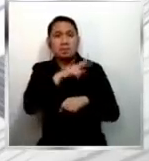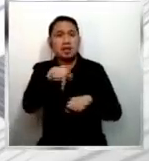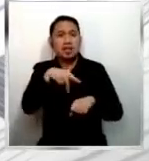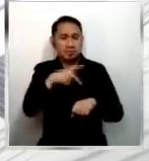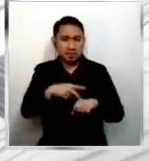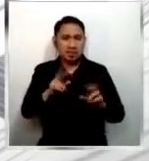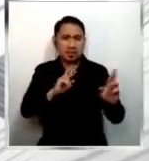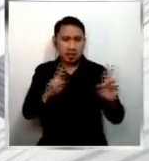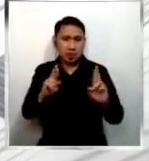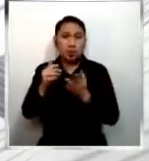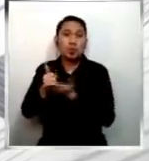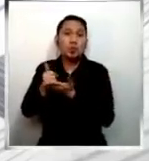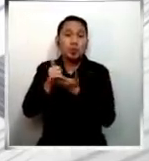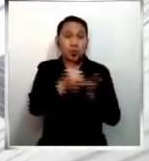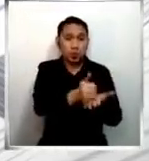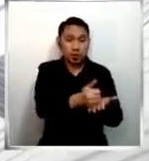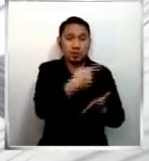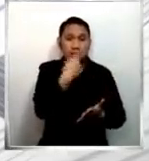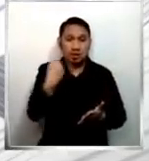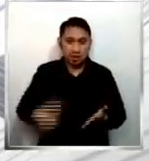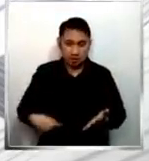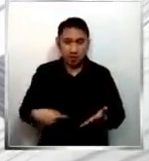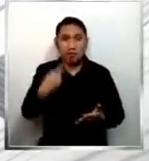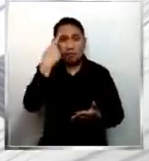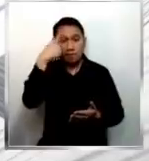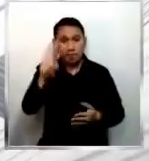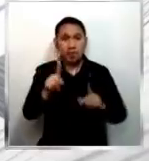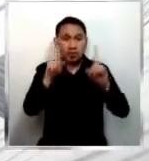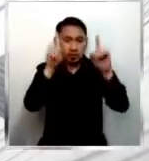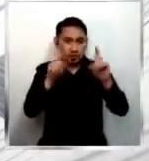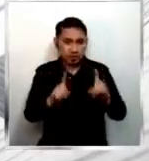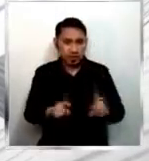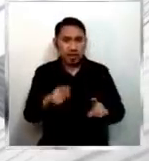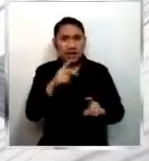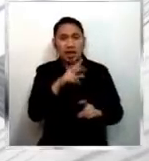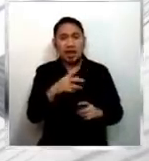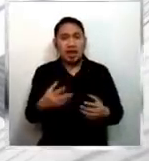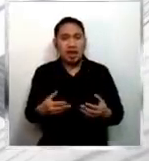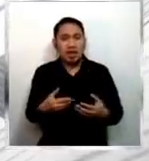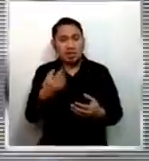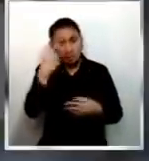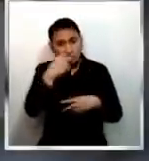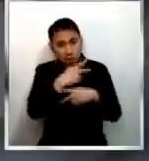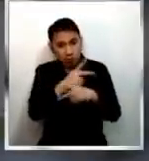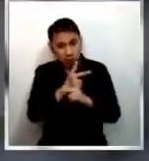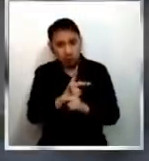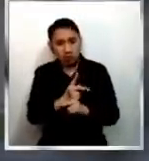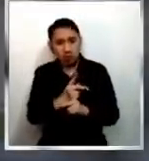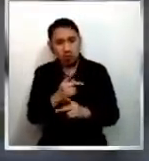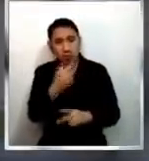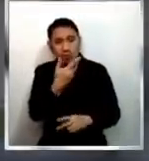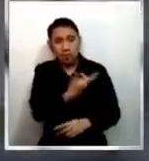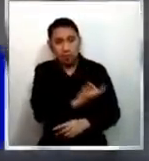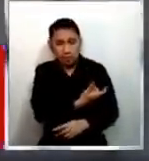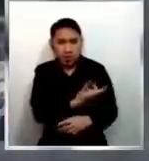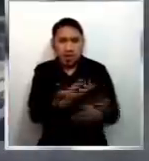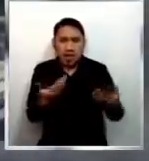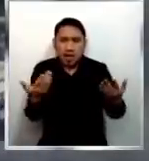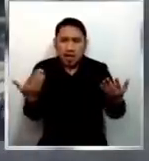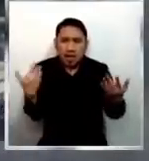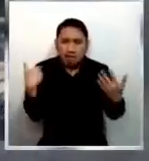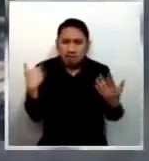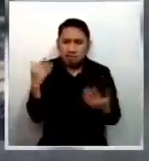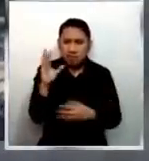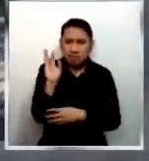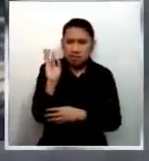Russia pagdating sa clinical trials, vaccine supply at produksyon ng Sputnik V. Merong tinatayang 6,900